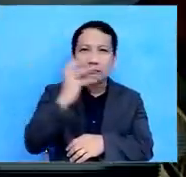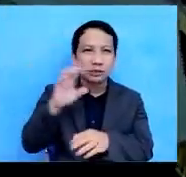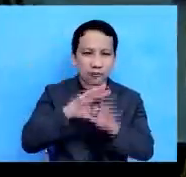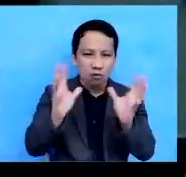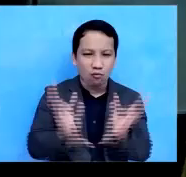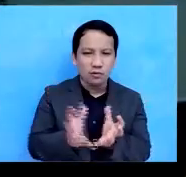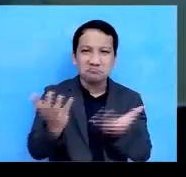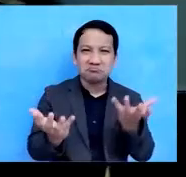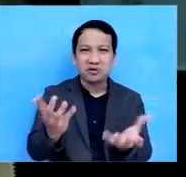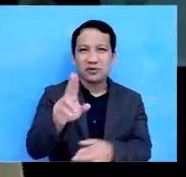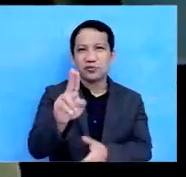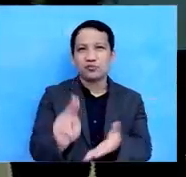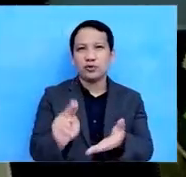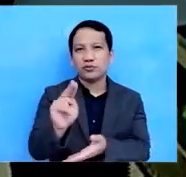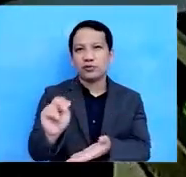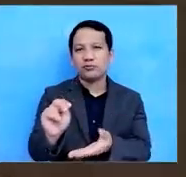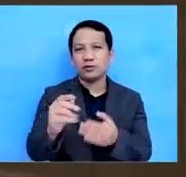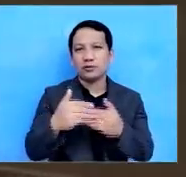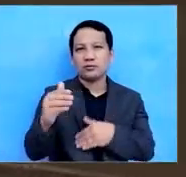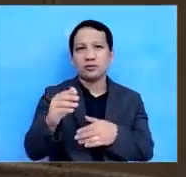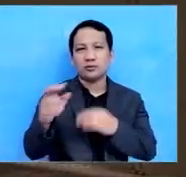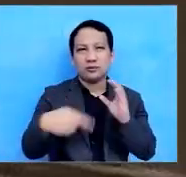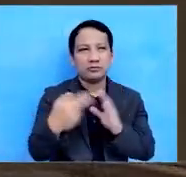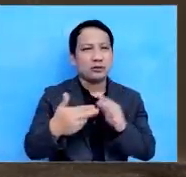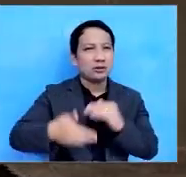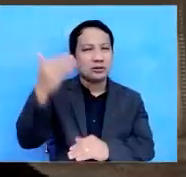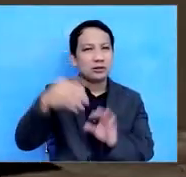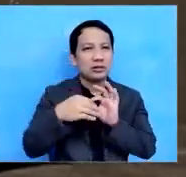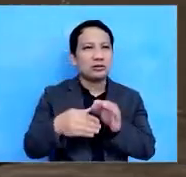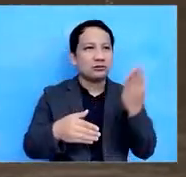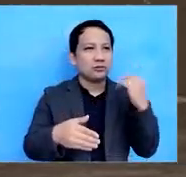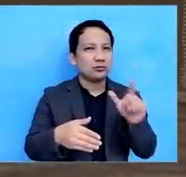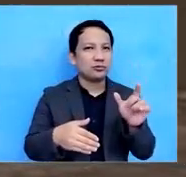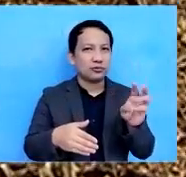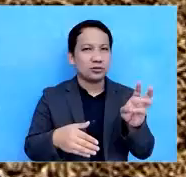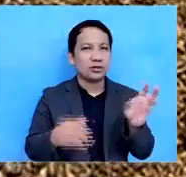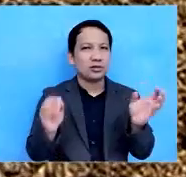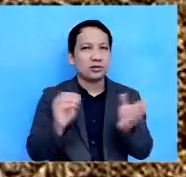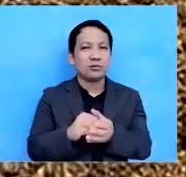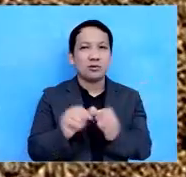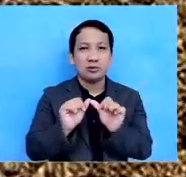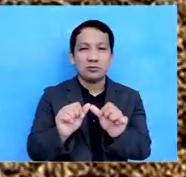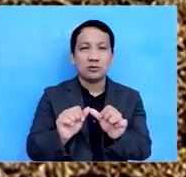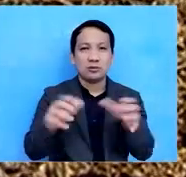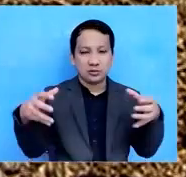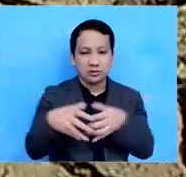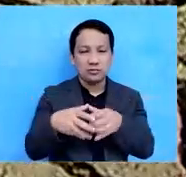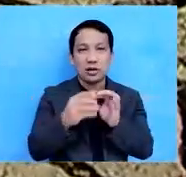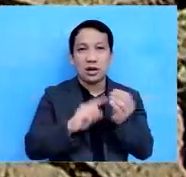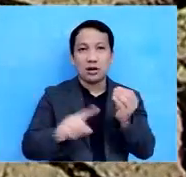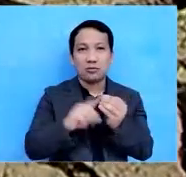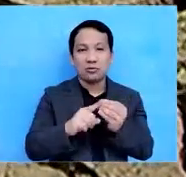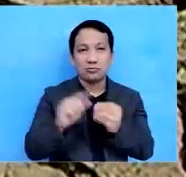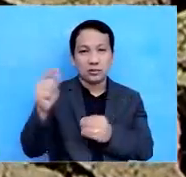Sa tansya ng UN, malalampasan nito ang record na pinakamainit na temperatura noong 2016. Dahil daw yan sa pinagsamang epekto ng